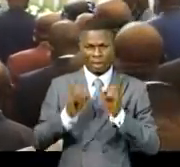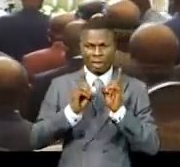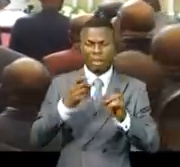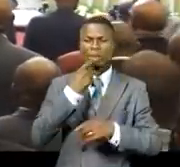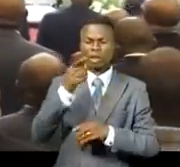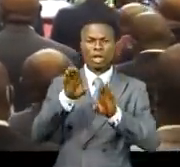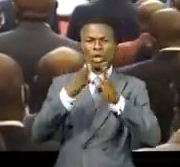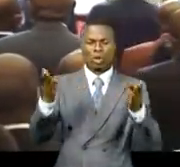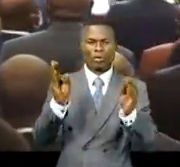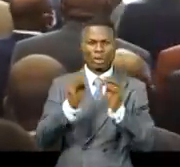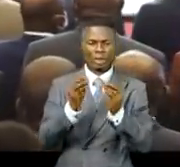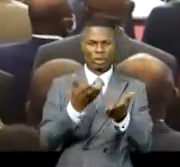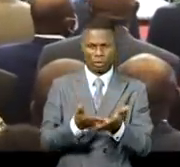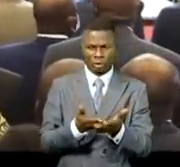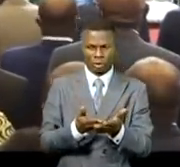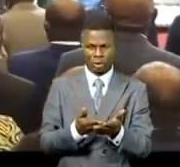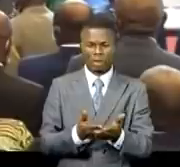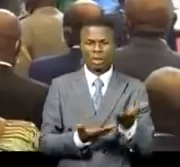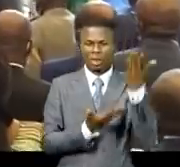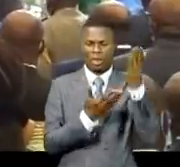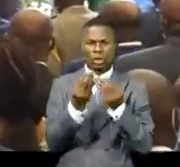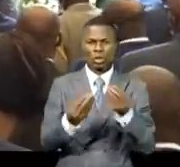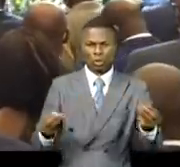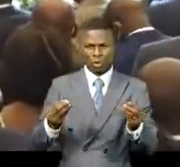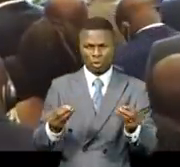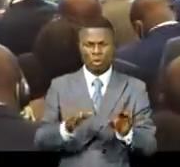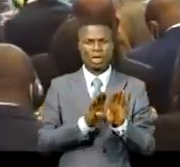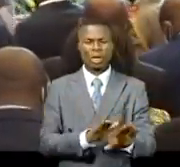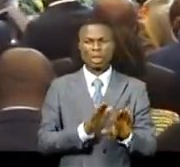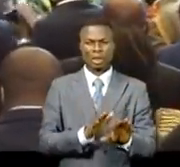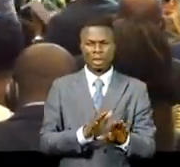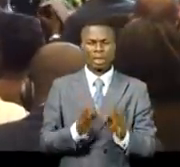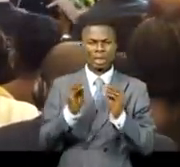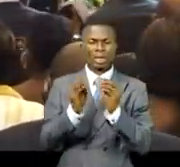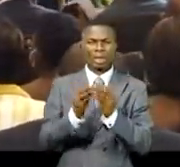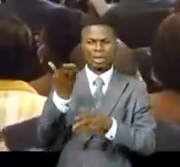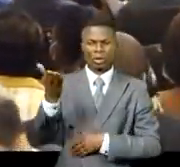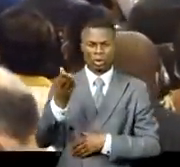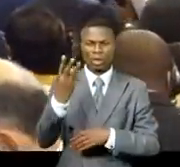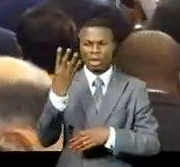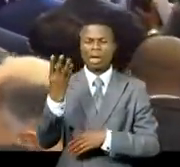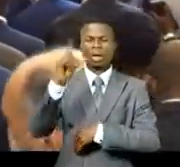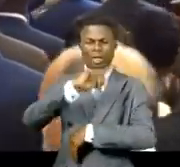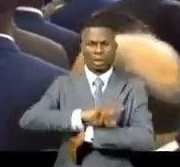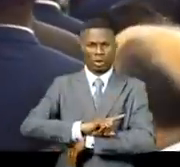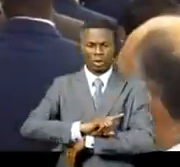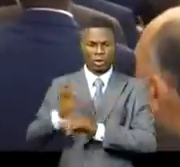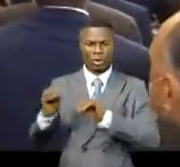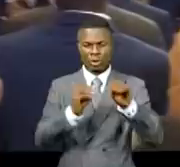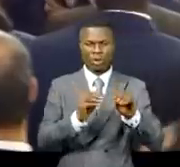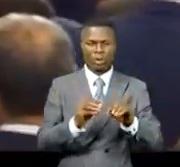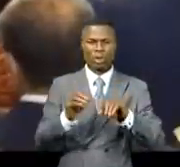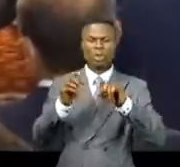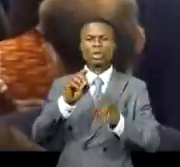déclaré ouvertes ses assises. D'importantes résolutions sont donc attendues de cette rencontre de 4 jours pour la mise en œuvre d'une zone